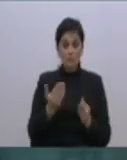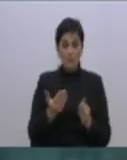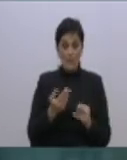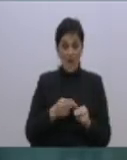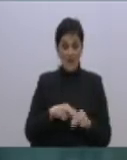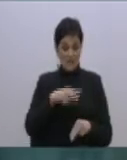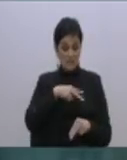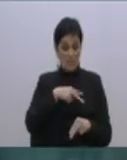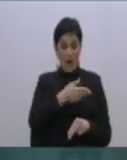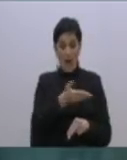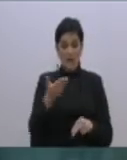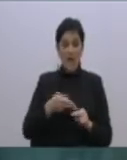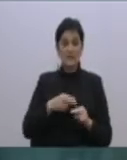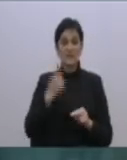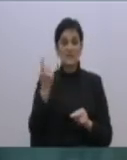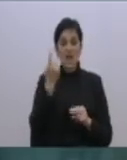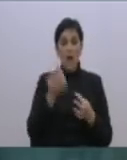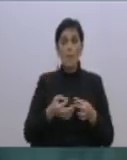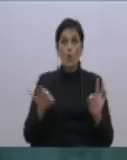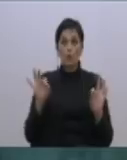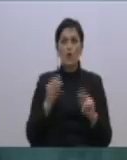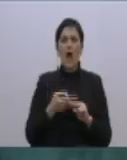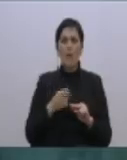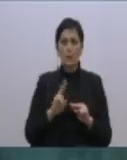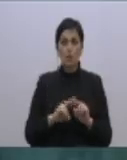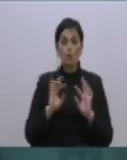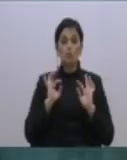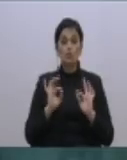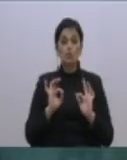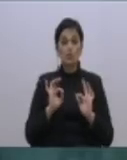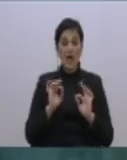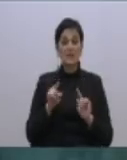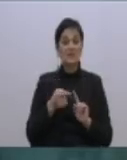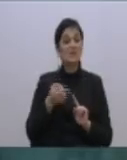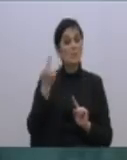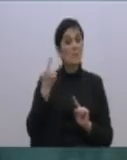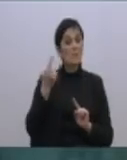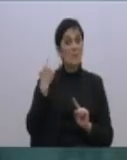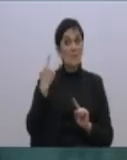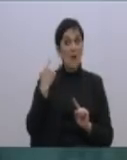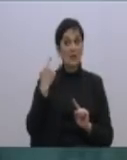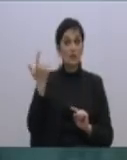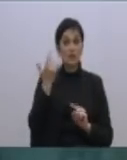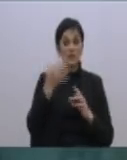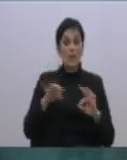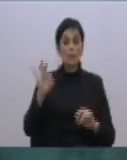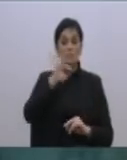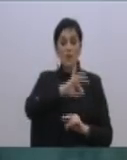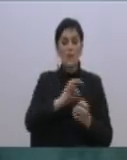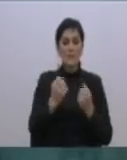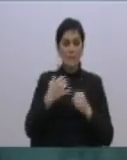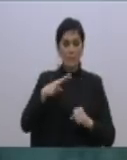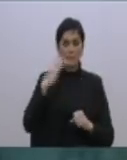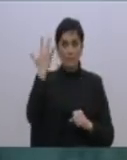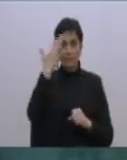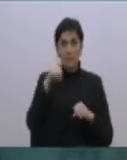ეს პარლამენტი და ეს დემოკრატია ამიტომ ზუსტადაც მაშინ რომ დემოკრატიის სასარგებლოდ მიიღო ქართულმა